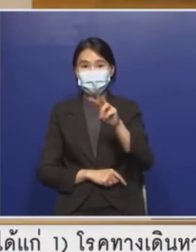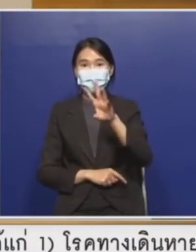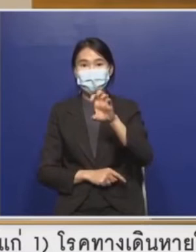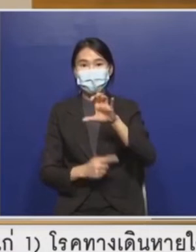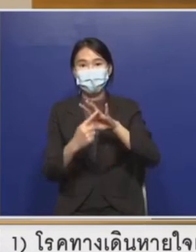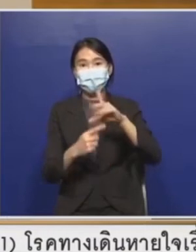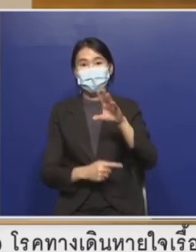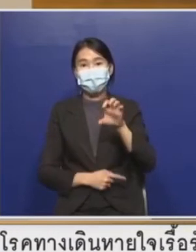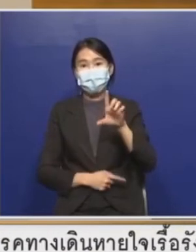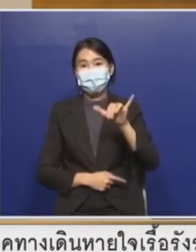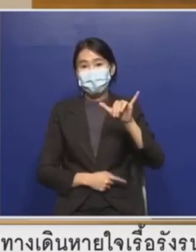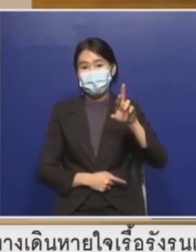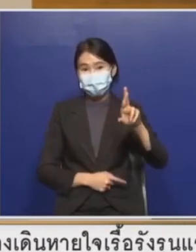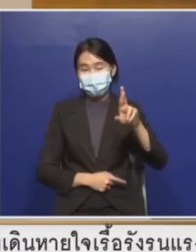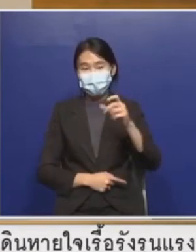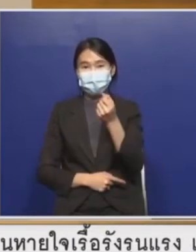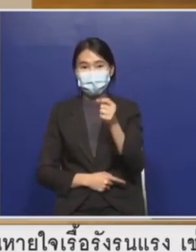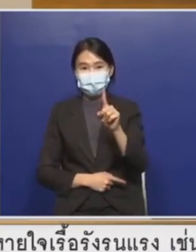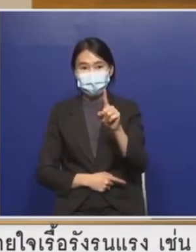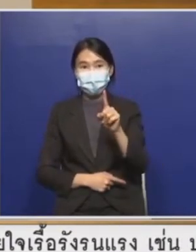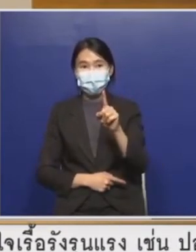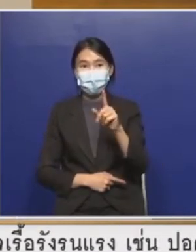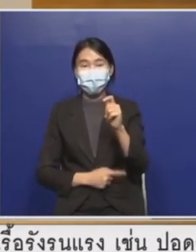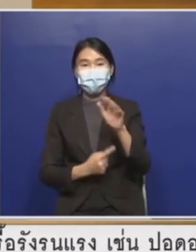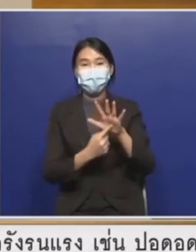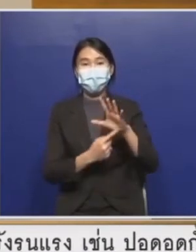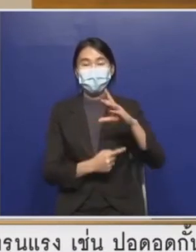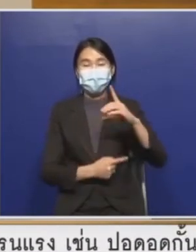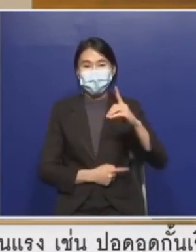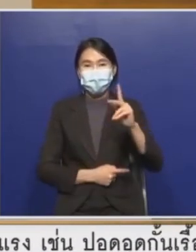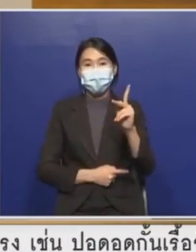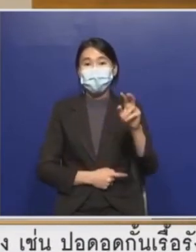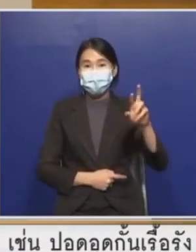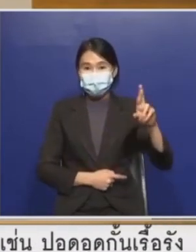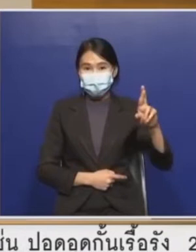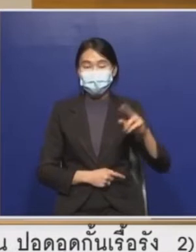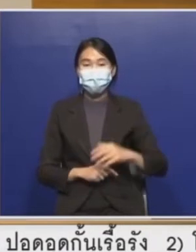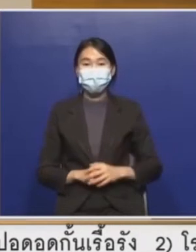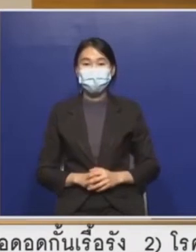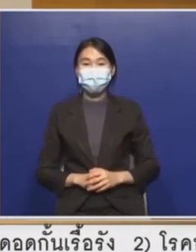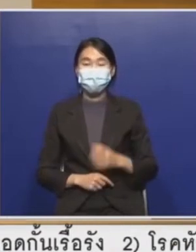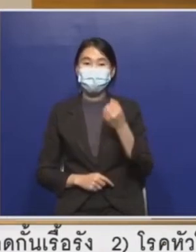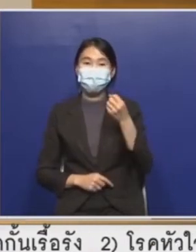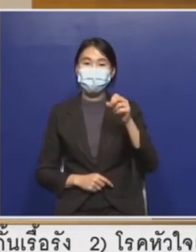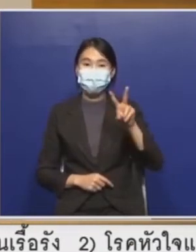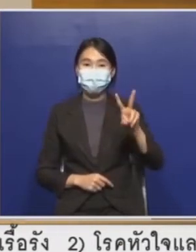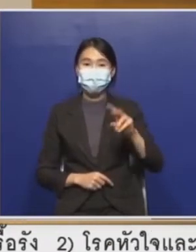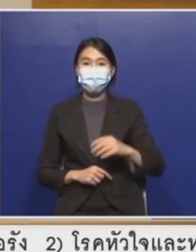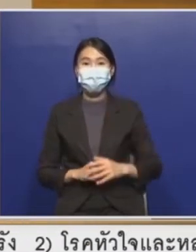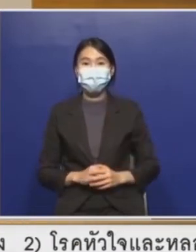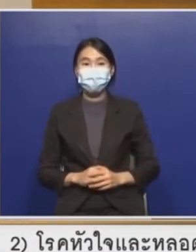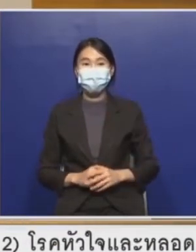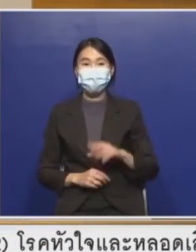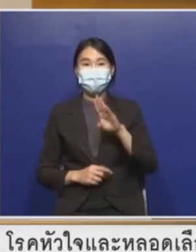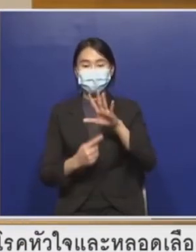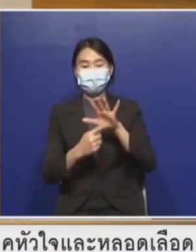วลิต 11. นายอัฐกรสิริรัตยากร 12. นายบุ